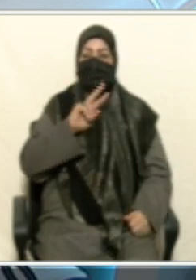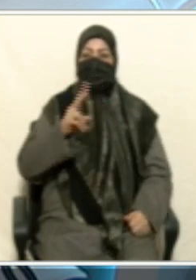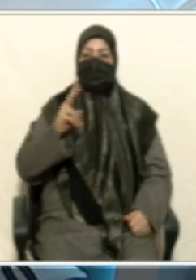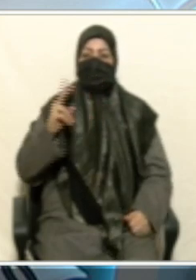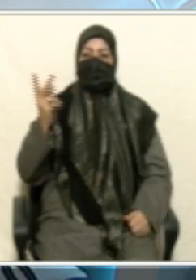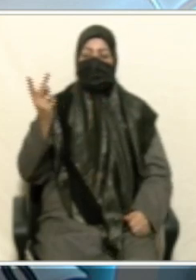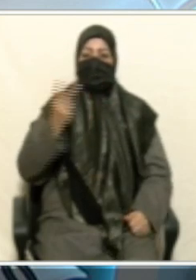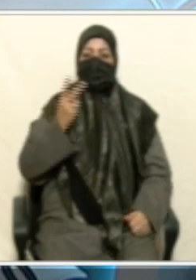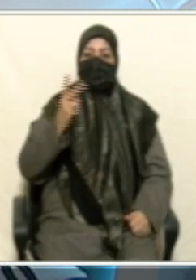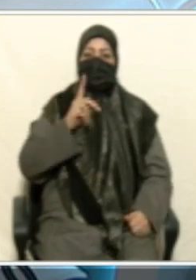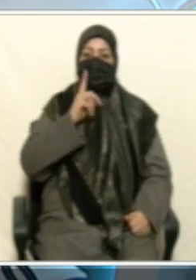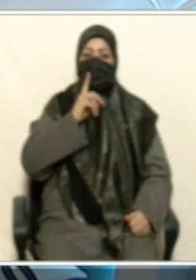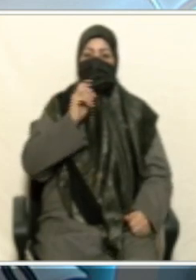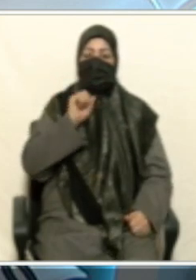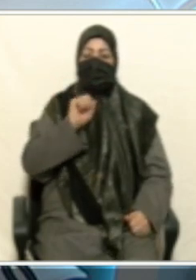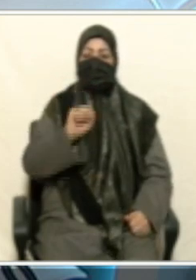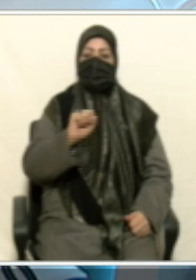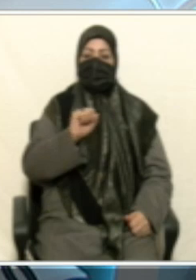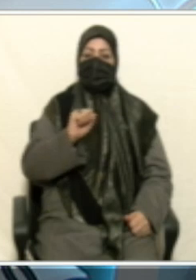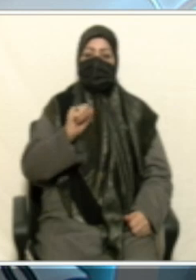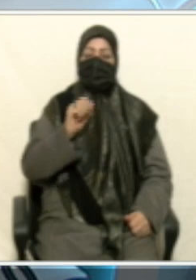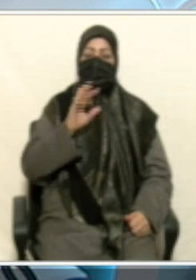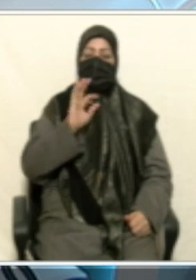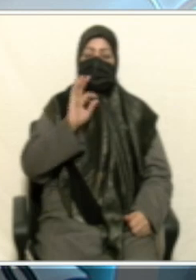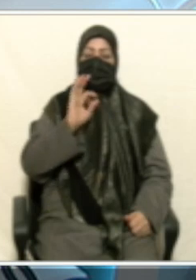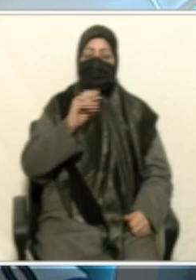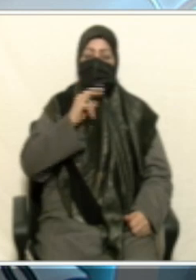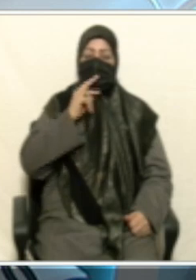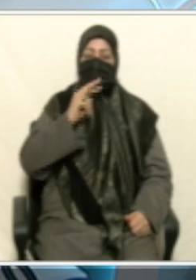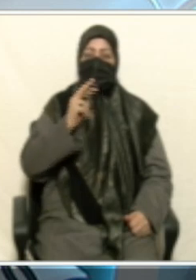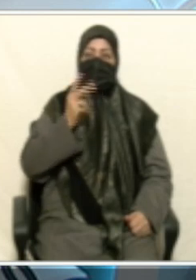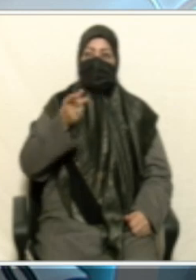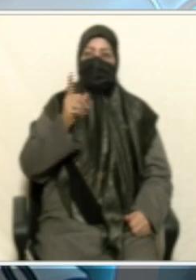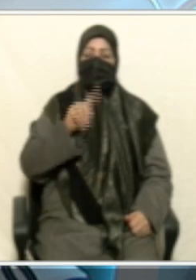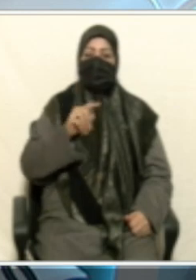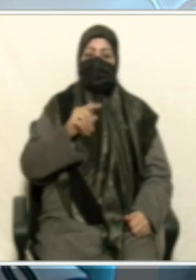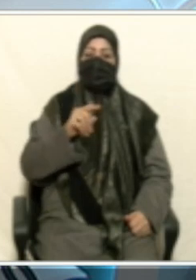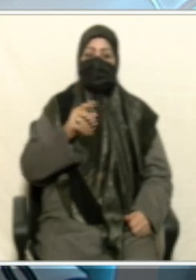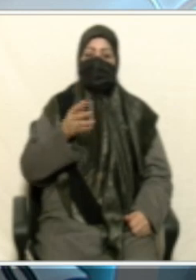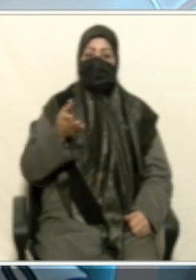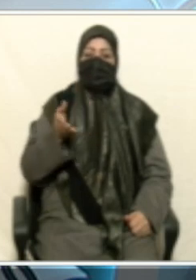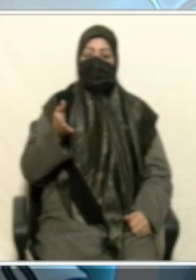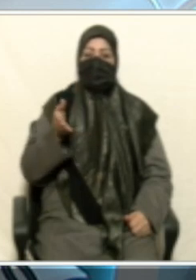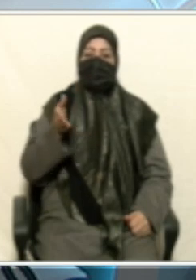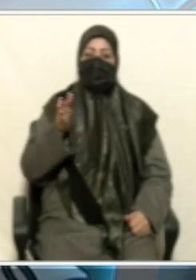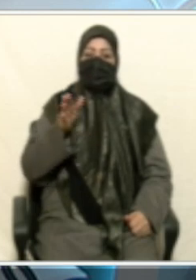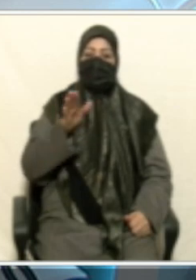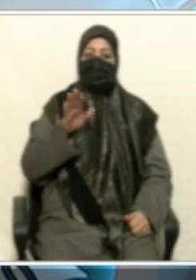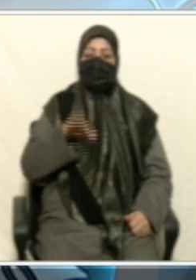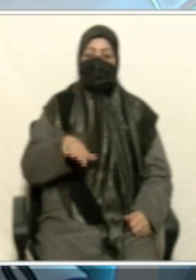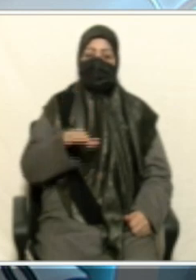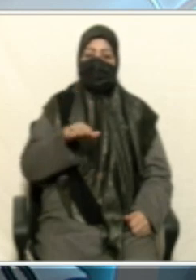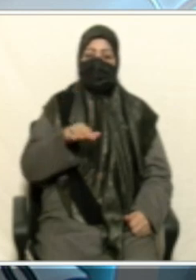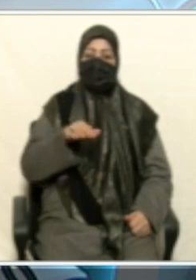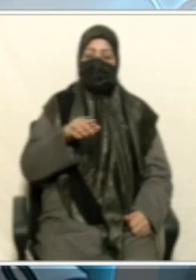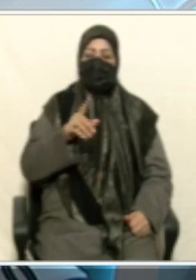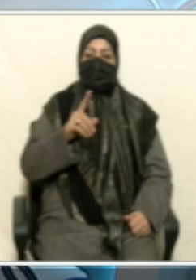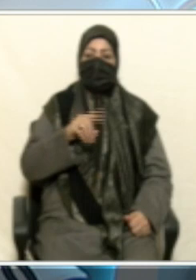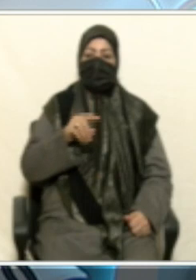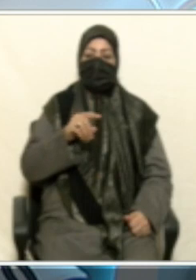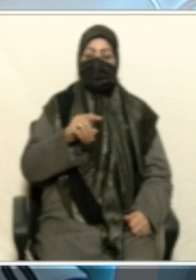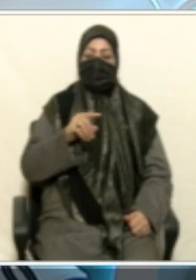راه يعني وتوفت وبعد فترة هو زي ما نقول إحنا ضربة إحنا نقول ضربة شهد